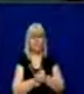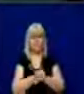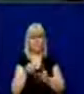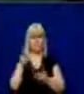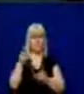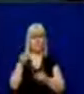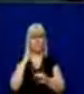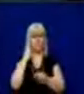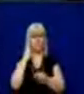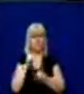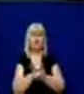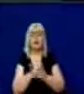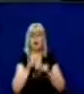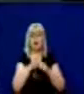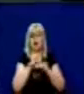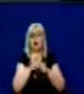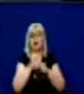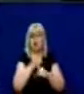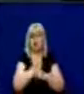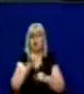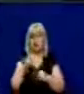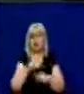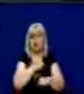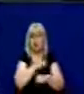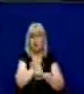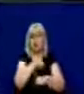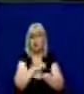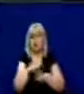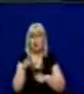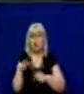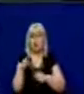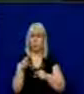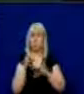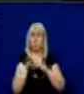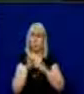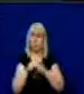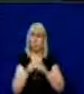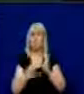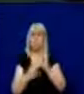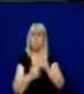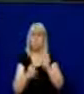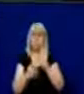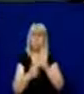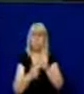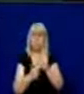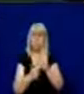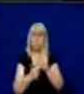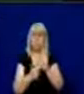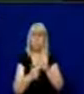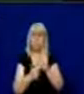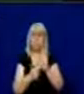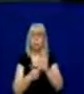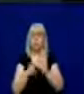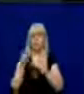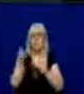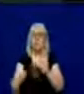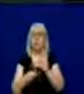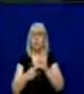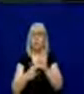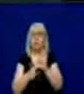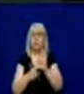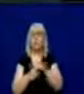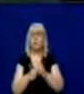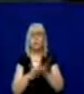dhe në një moment gjatë tyre torturave, këtë dragani ja kështë e prezentuar Milazimit vlojë në ti